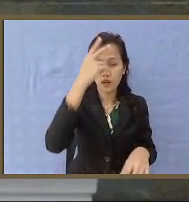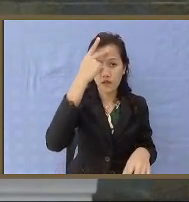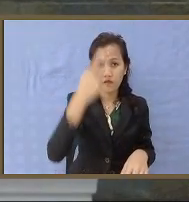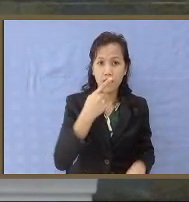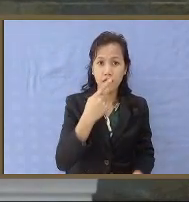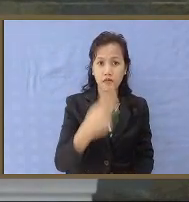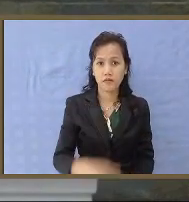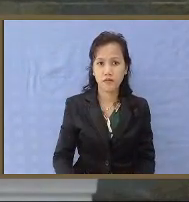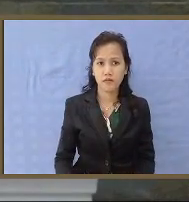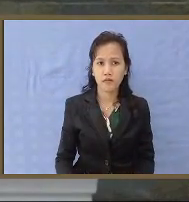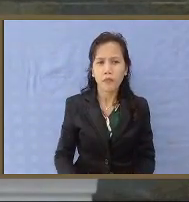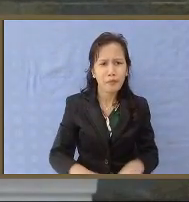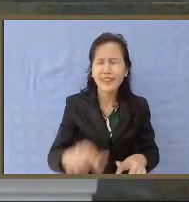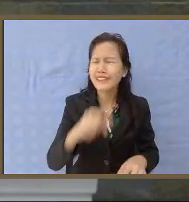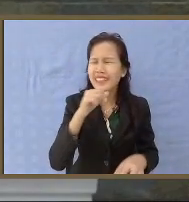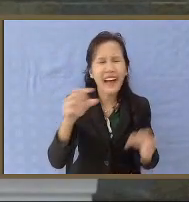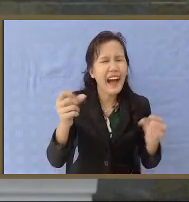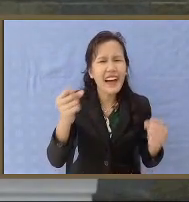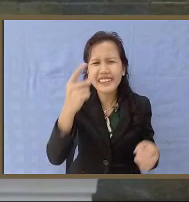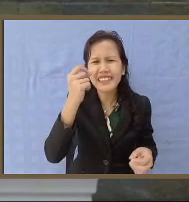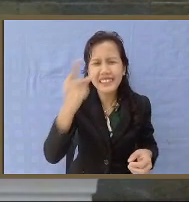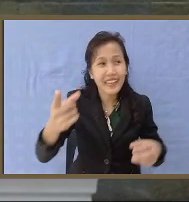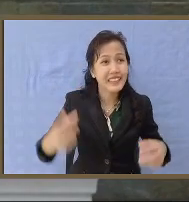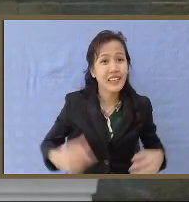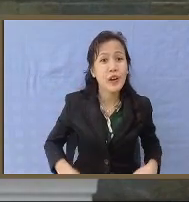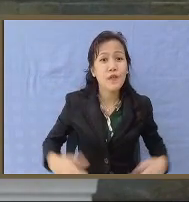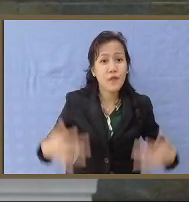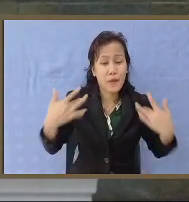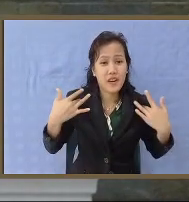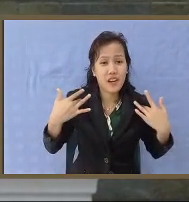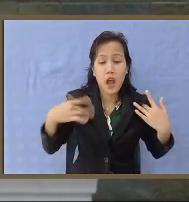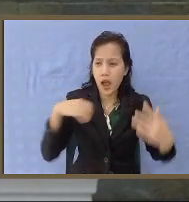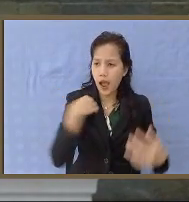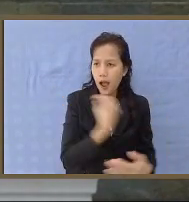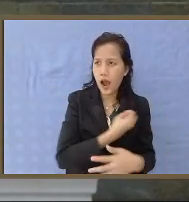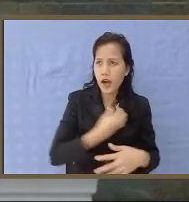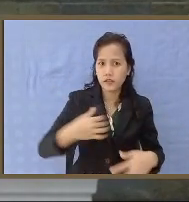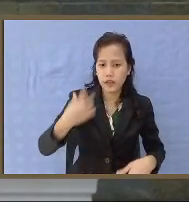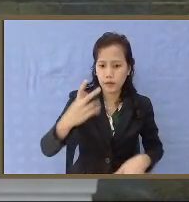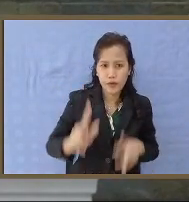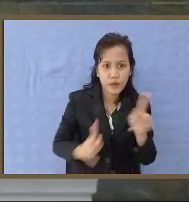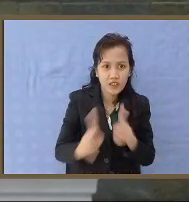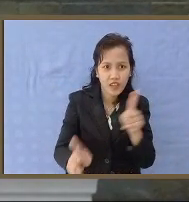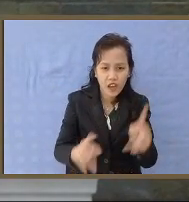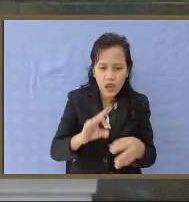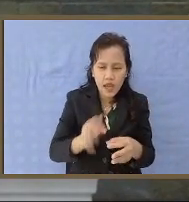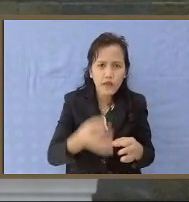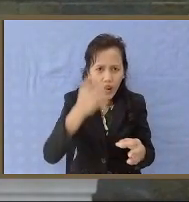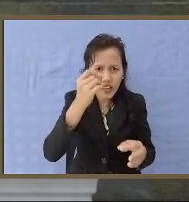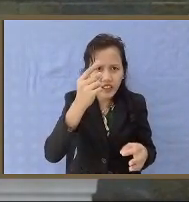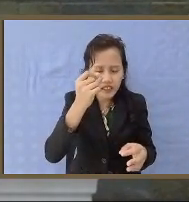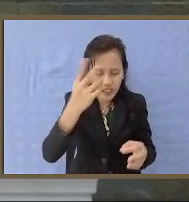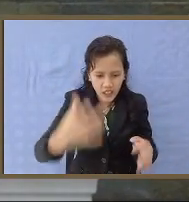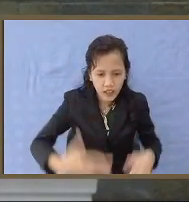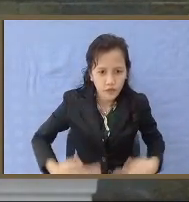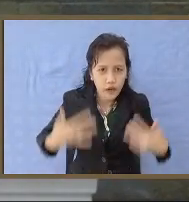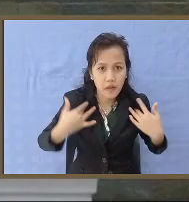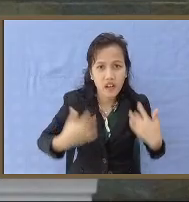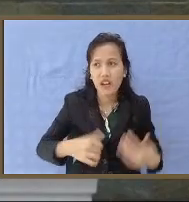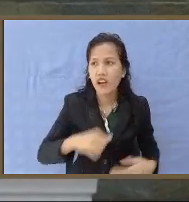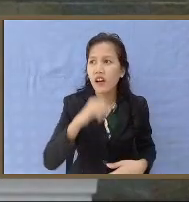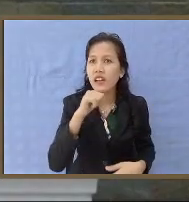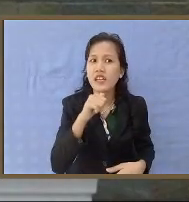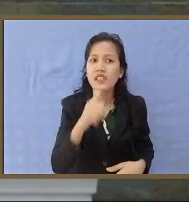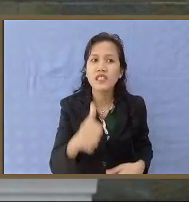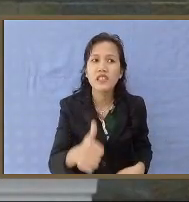mga kapatid. Because if our young people today, kung nauunawaan nila ang kalang buhay, mga kapatid, hindi sana sila magre-reklamo na